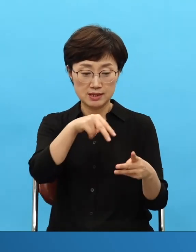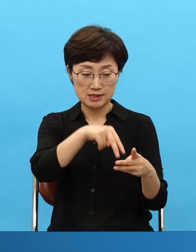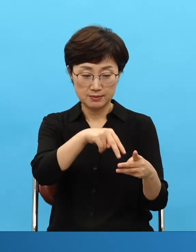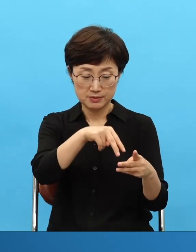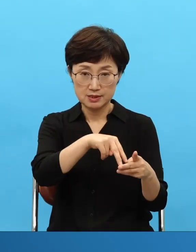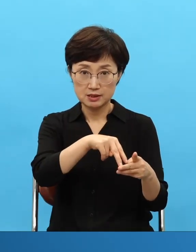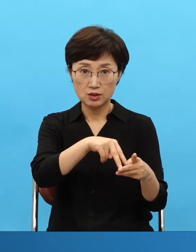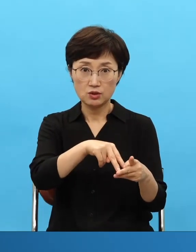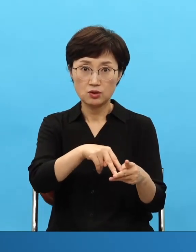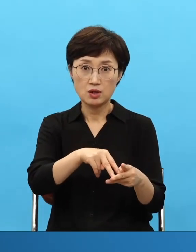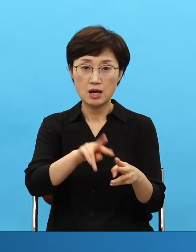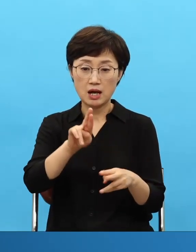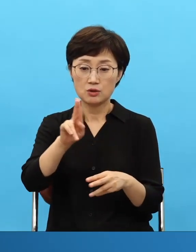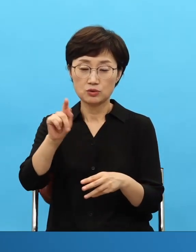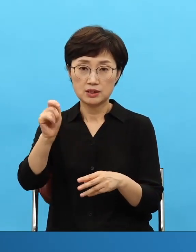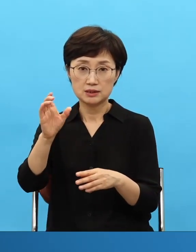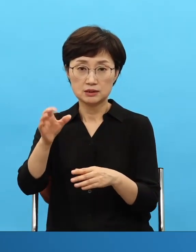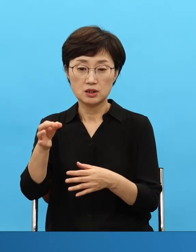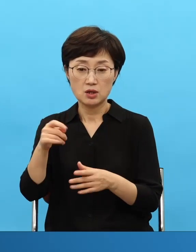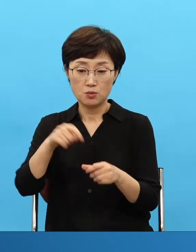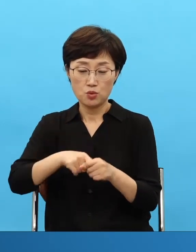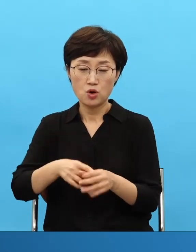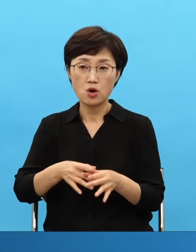RUTC 헌금을 지속하고 있습니다.